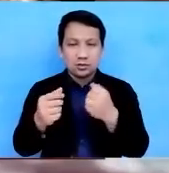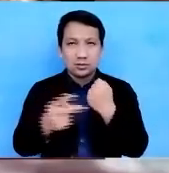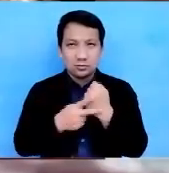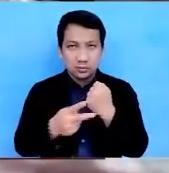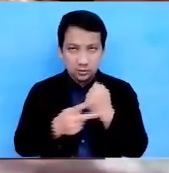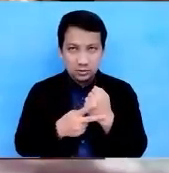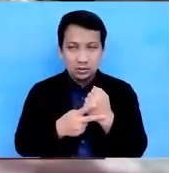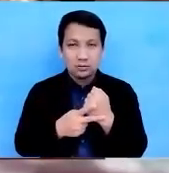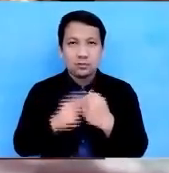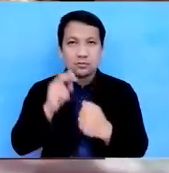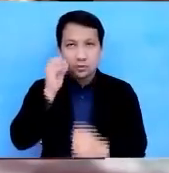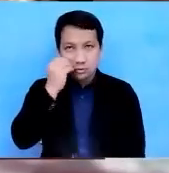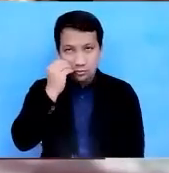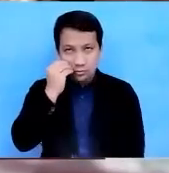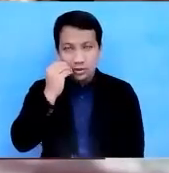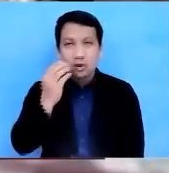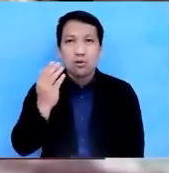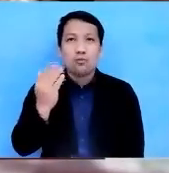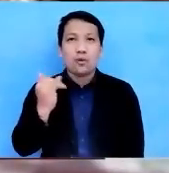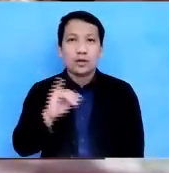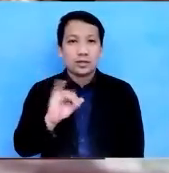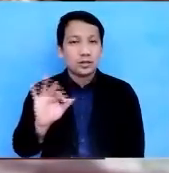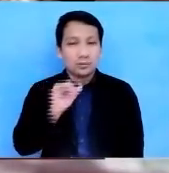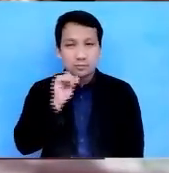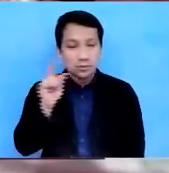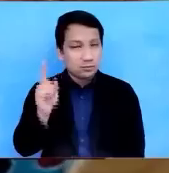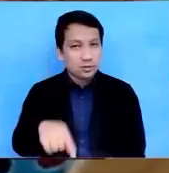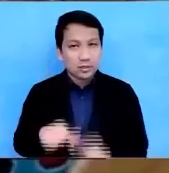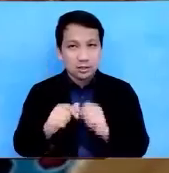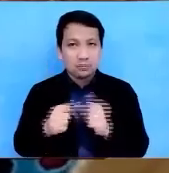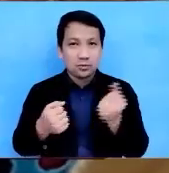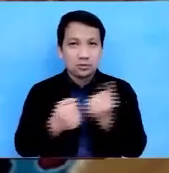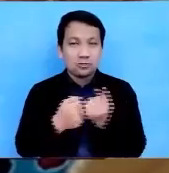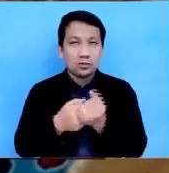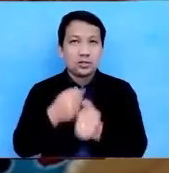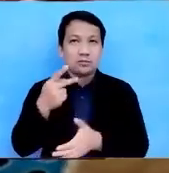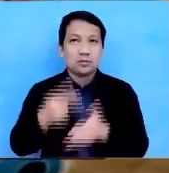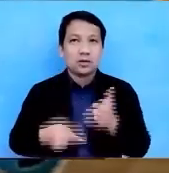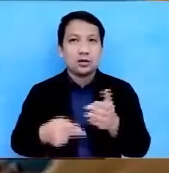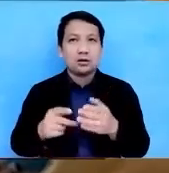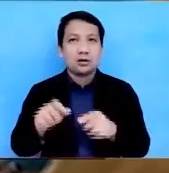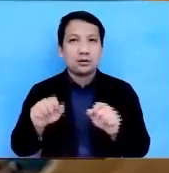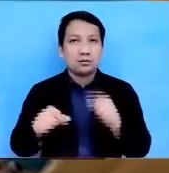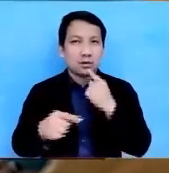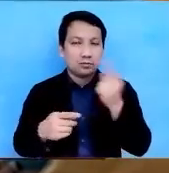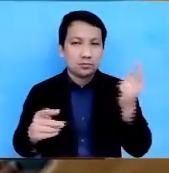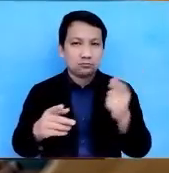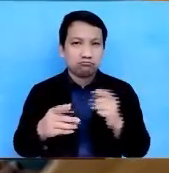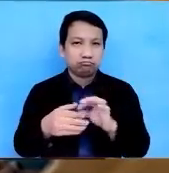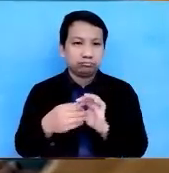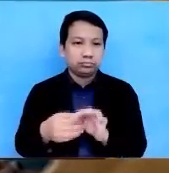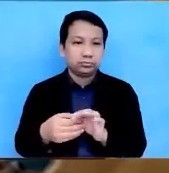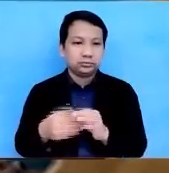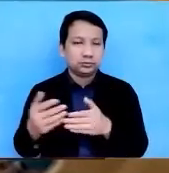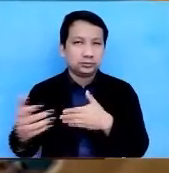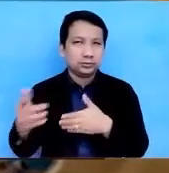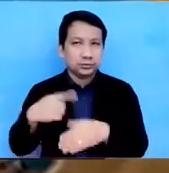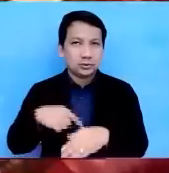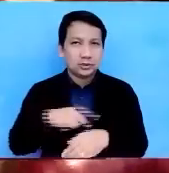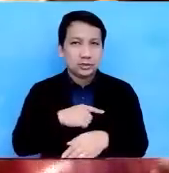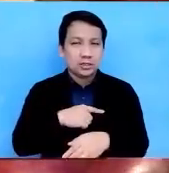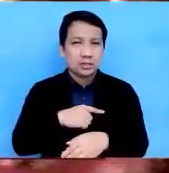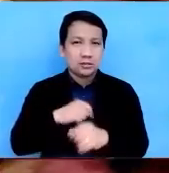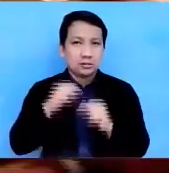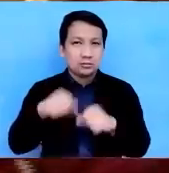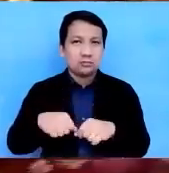mga sibuyas. Dahil kung hindi, maapektuhan daw ang supply at ang presyo. Pabor dyan ang mga mamimili pero dumadaing naman ang ng posibleng